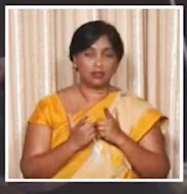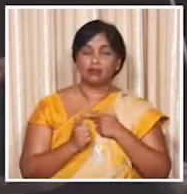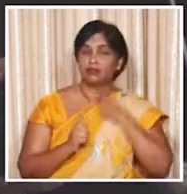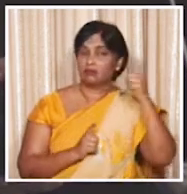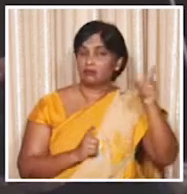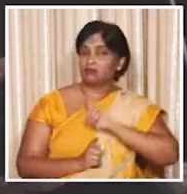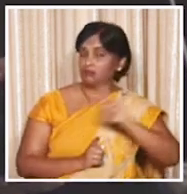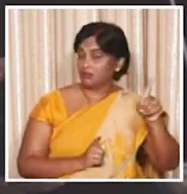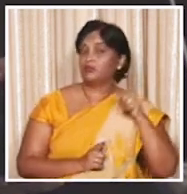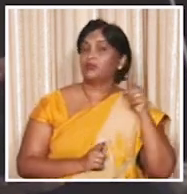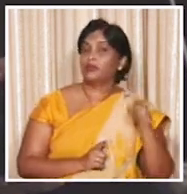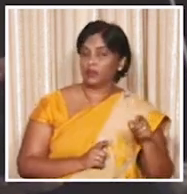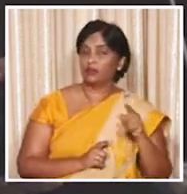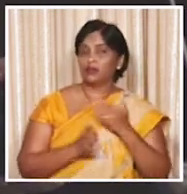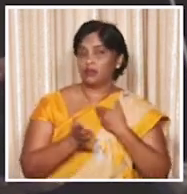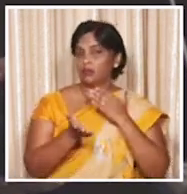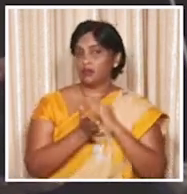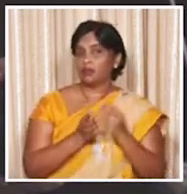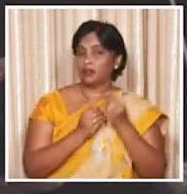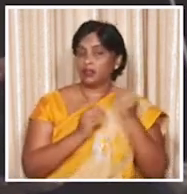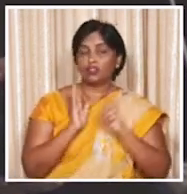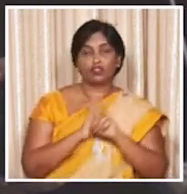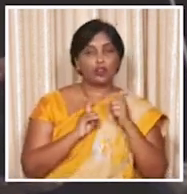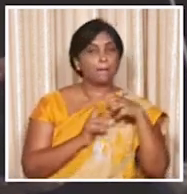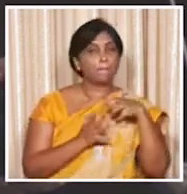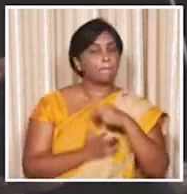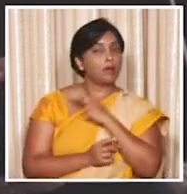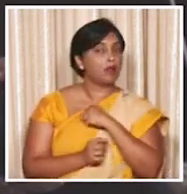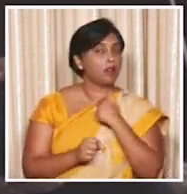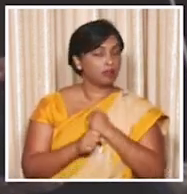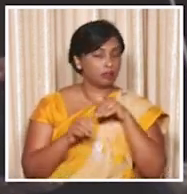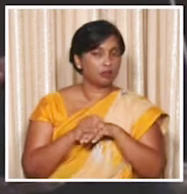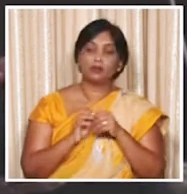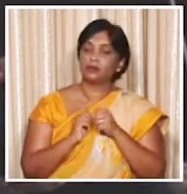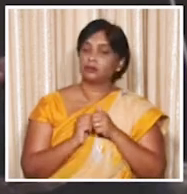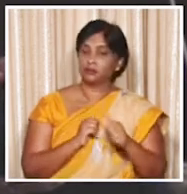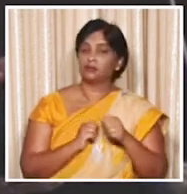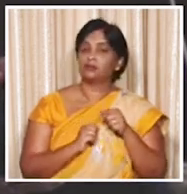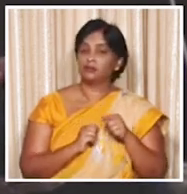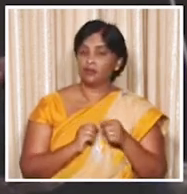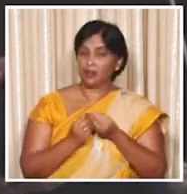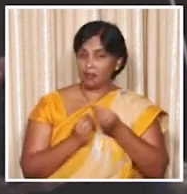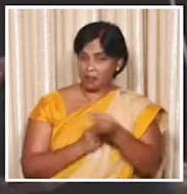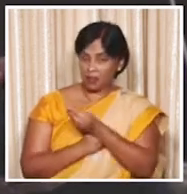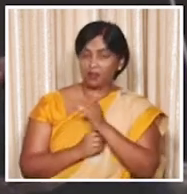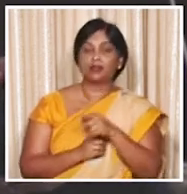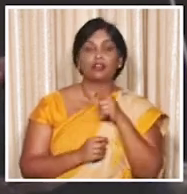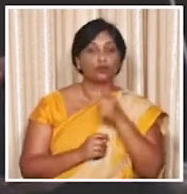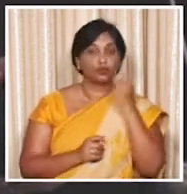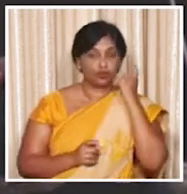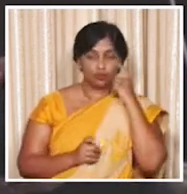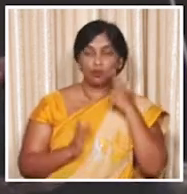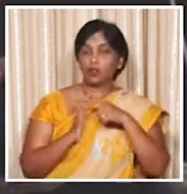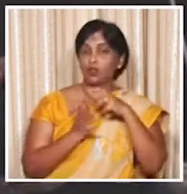நான் நினைக்கிறேன் யாழ்ப்பாண வடக்கு மாகாண கவர்னர் ஆளுநராக இருந்த ராகவனையா உங்களுக்கு நல்லா தெரியும், தீவகம் பல இடங்களில் இந்த ஆசிரியர்கள் உயிரை கையில்